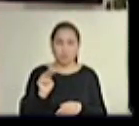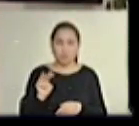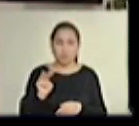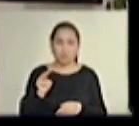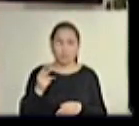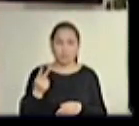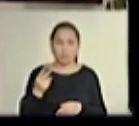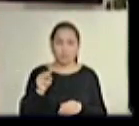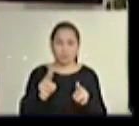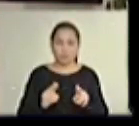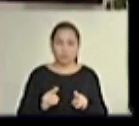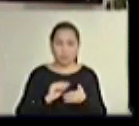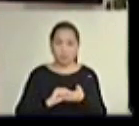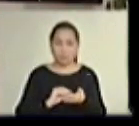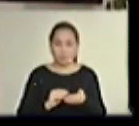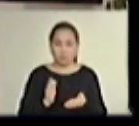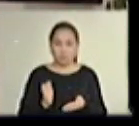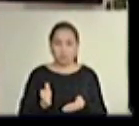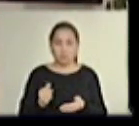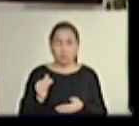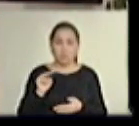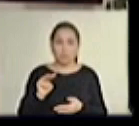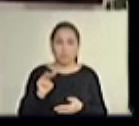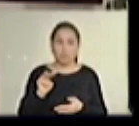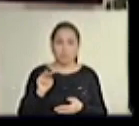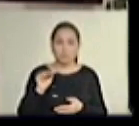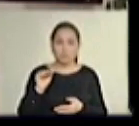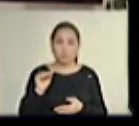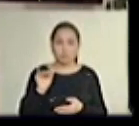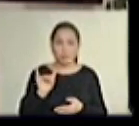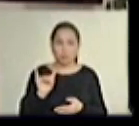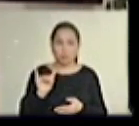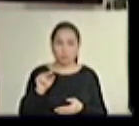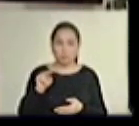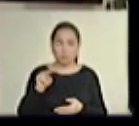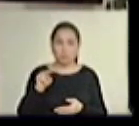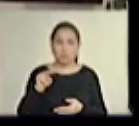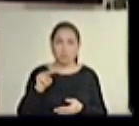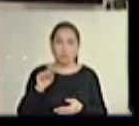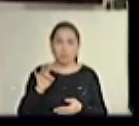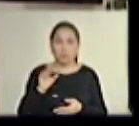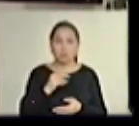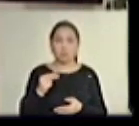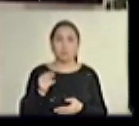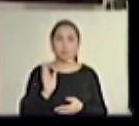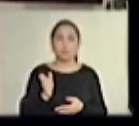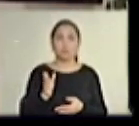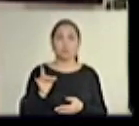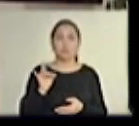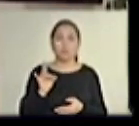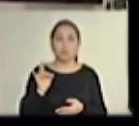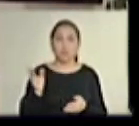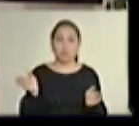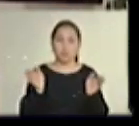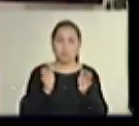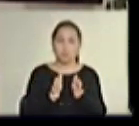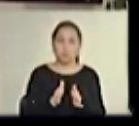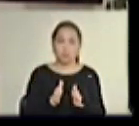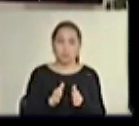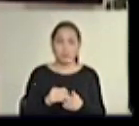ning formulasini yozadigan bo'lsak, MJ ko'paytirilgan R ga teng bo'ladi. Va bu yerda R'lar qisqarib